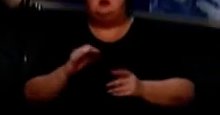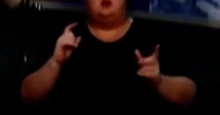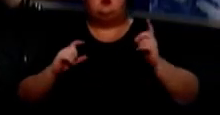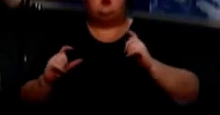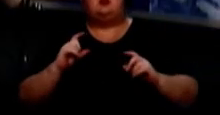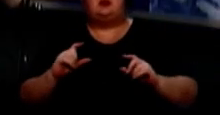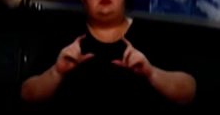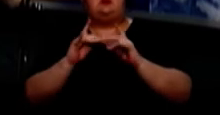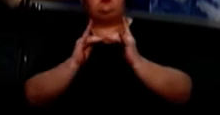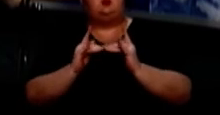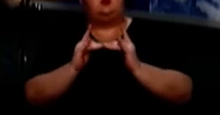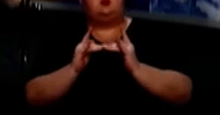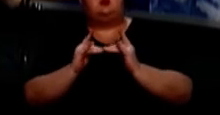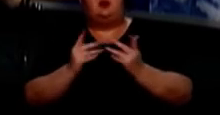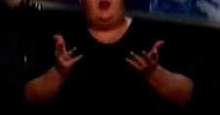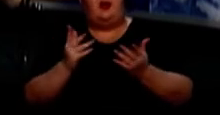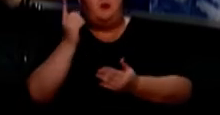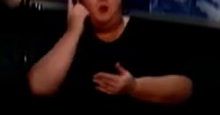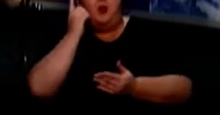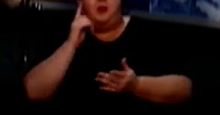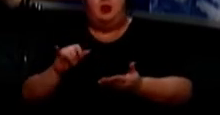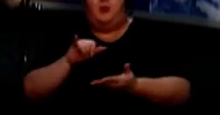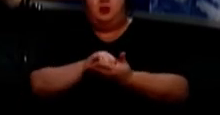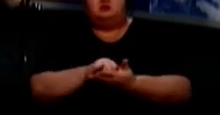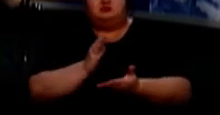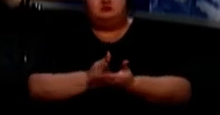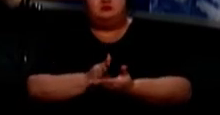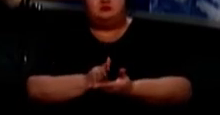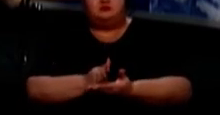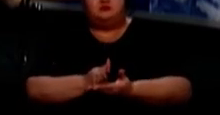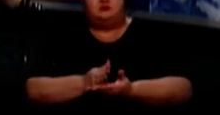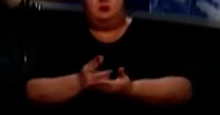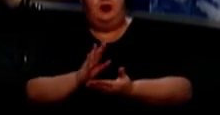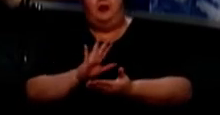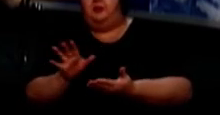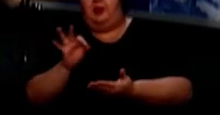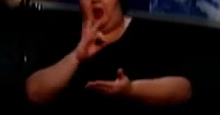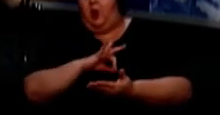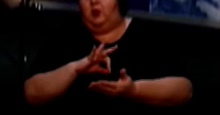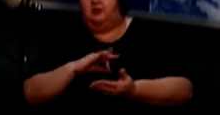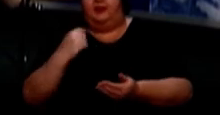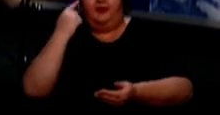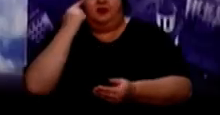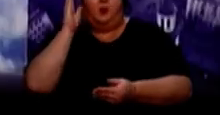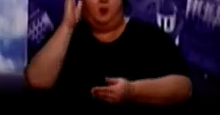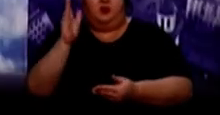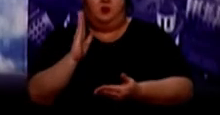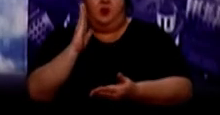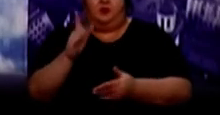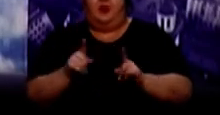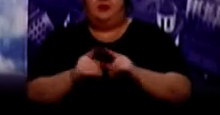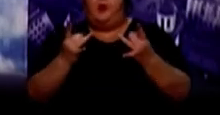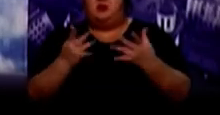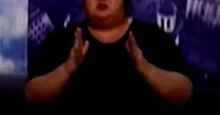Української медичної стоматологічної академії якимись мобільними додатками? Ще не користуються, але я думаю, що в майбутньому будуть. Так простіше